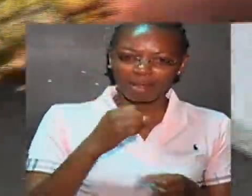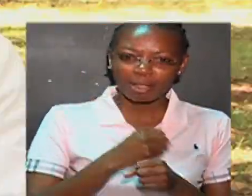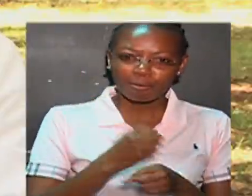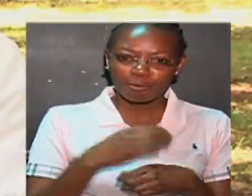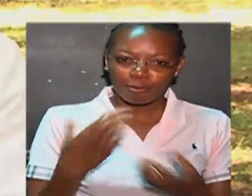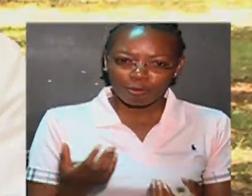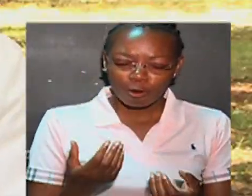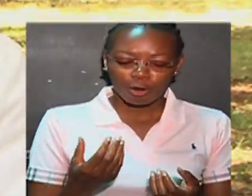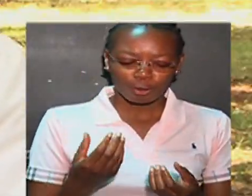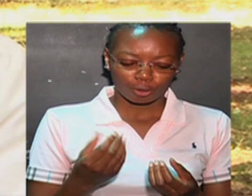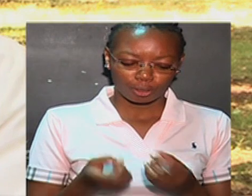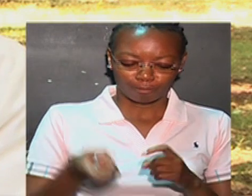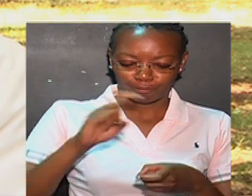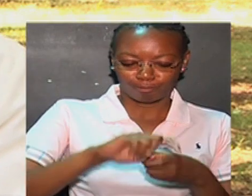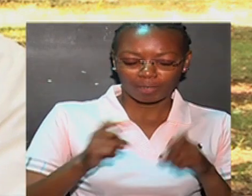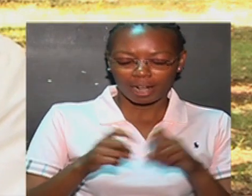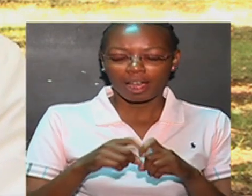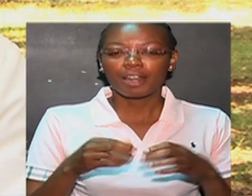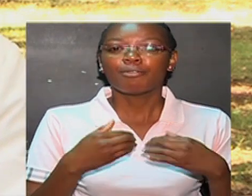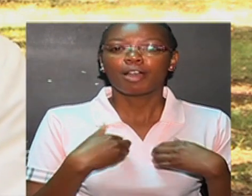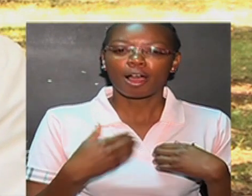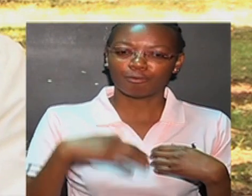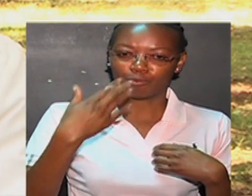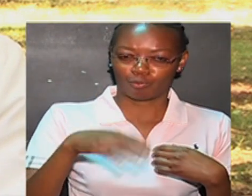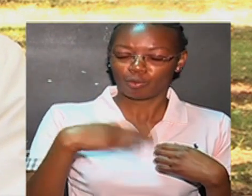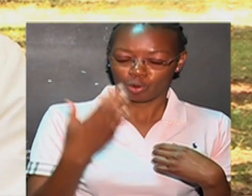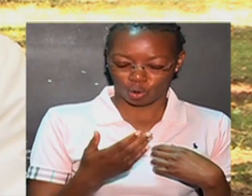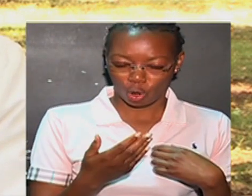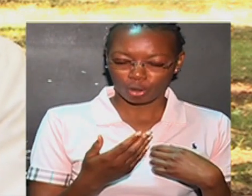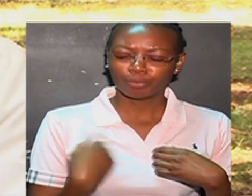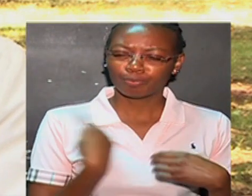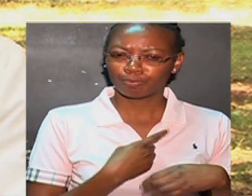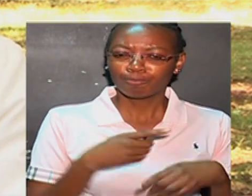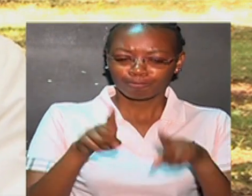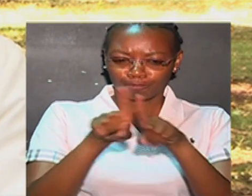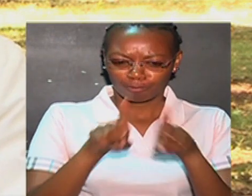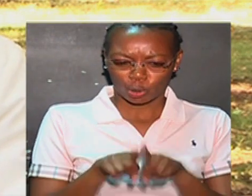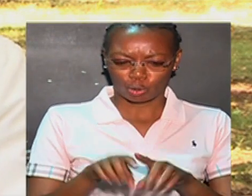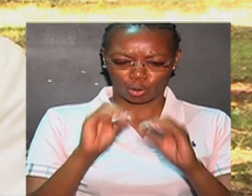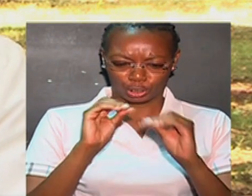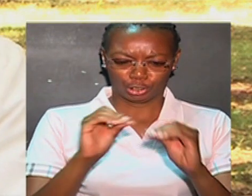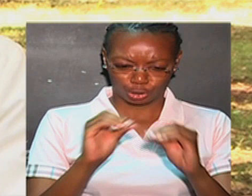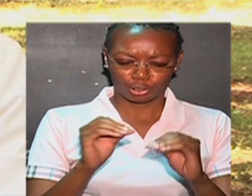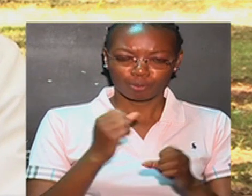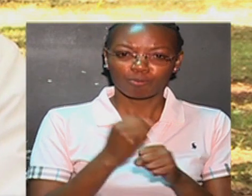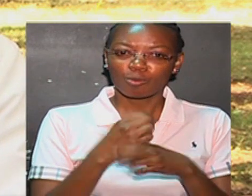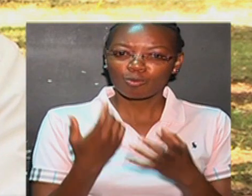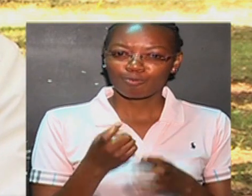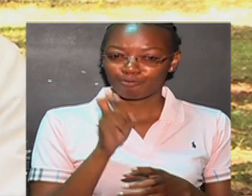tu, pia tumewafunza vile wanaweza kutengeza sausages za kuku na kitu tunaita